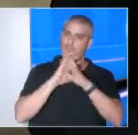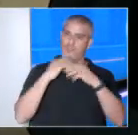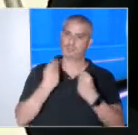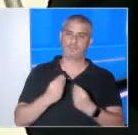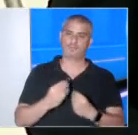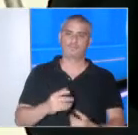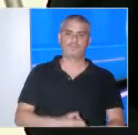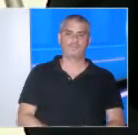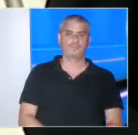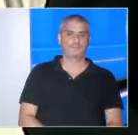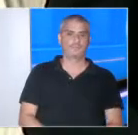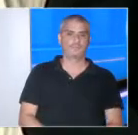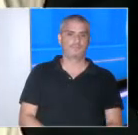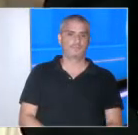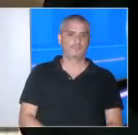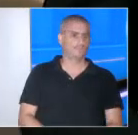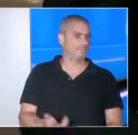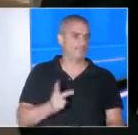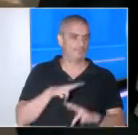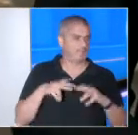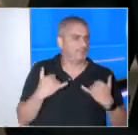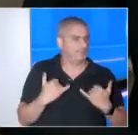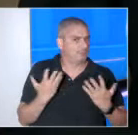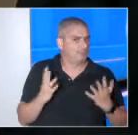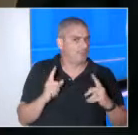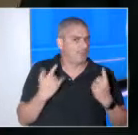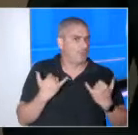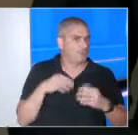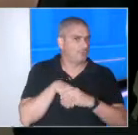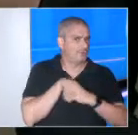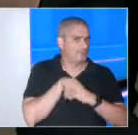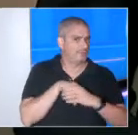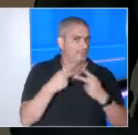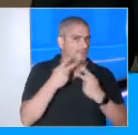טוב. טוב, ראשית, דוקטור אוכמן, תמונת מצב במה שקורה אצלכם?